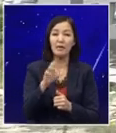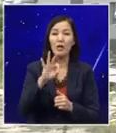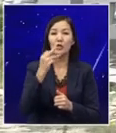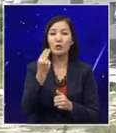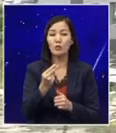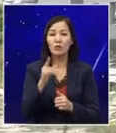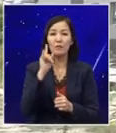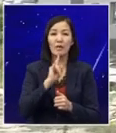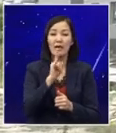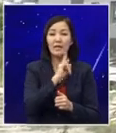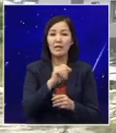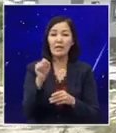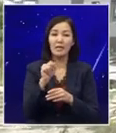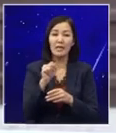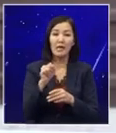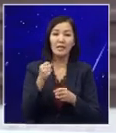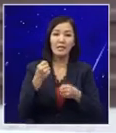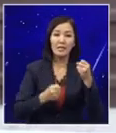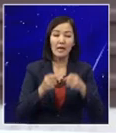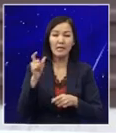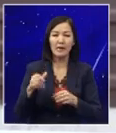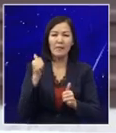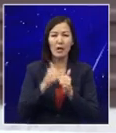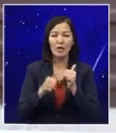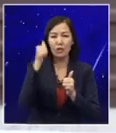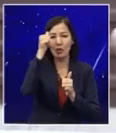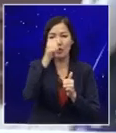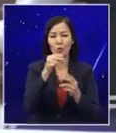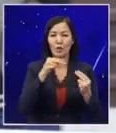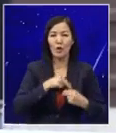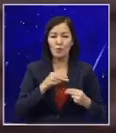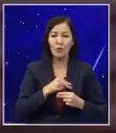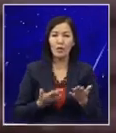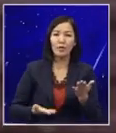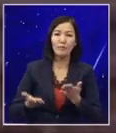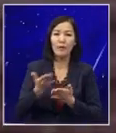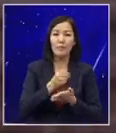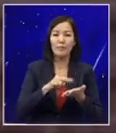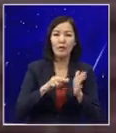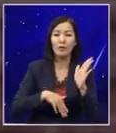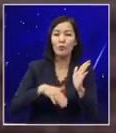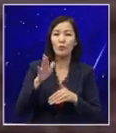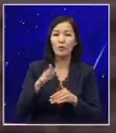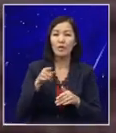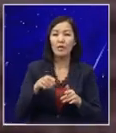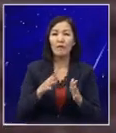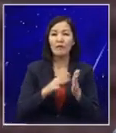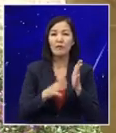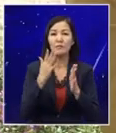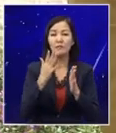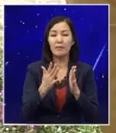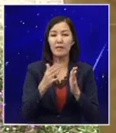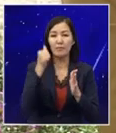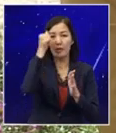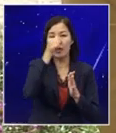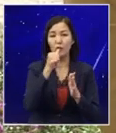соревнований женщин-механизаторов. На поле каждый год отпахивала на несколько сотен гектаров больше плановых. И в 1980 году